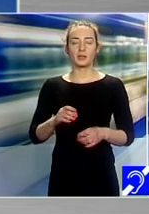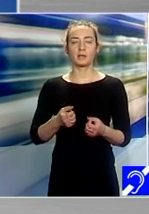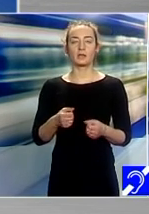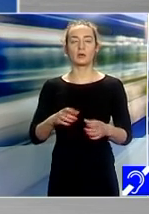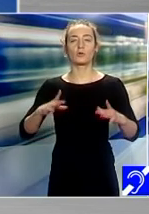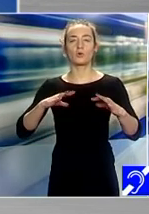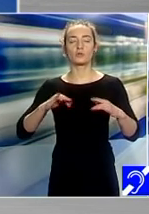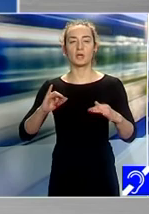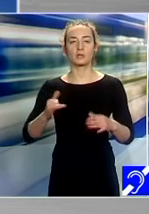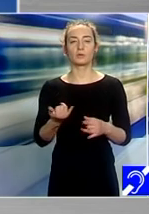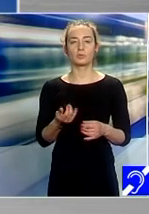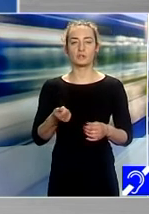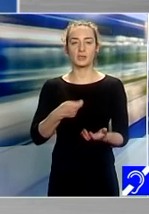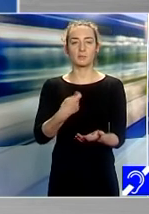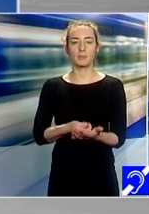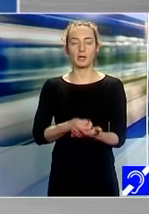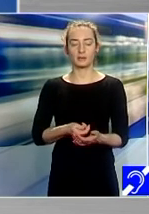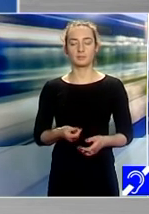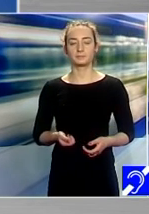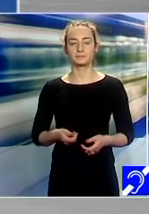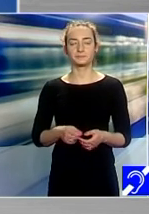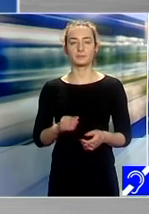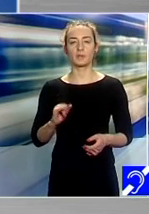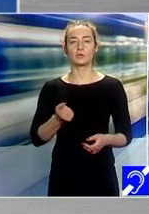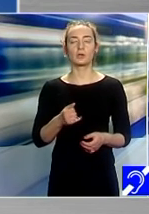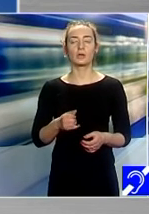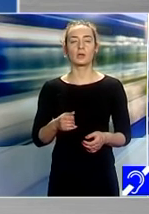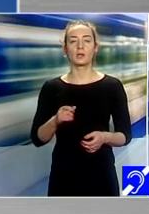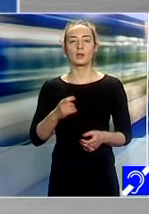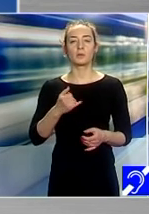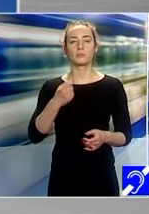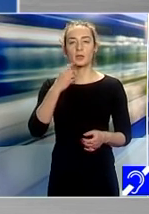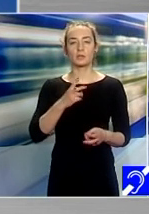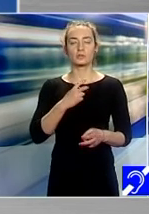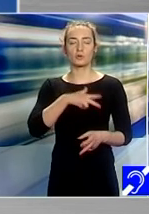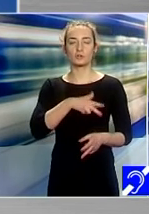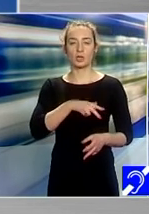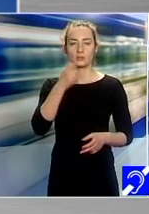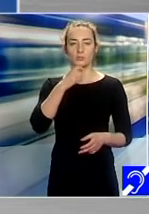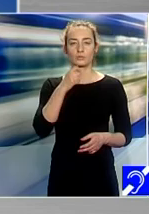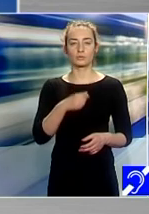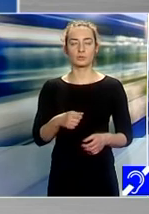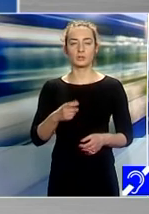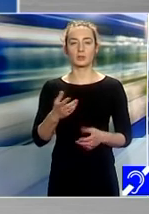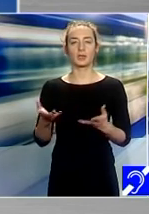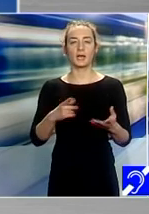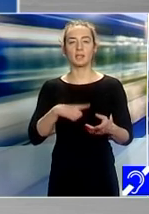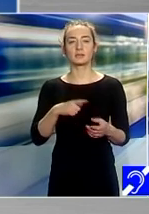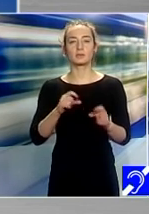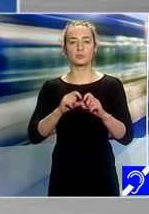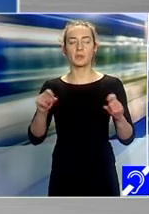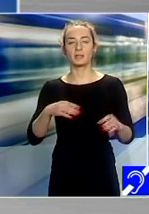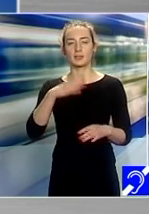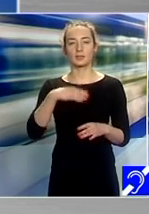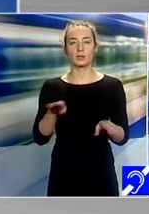2016 de la reprezentantul Agenției Județene pentru Plăți și Inspecție Socială Cluj. Dar mai întâi să aflăm care sunt subiectele zilei